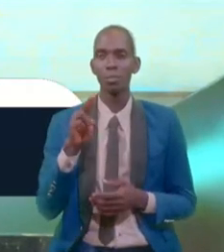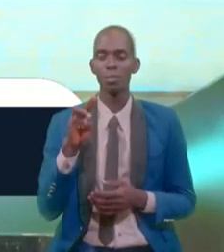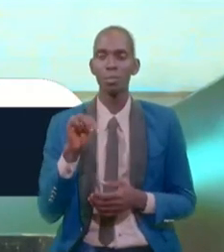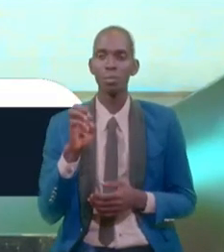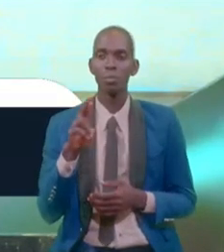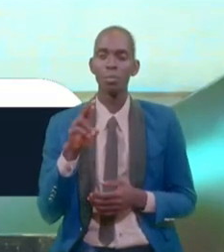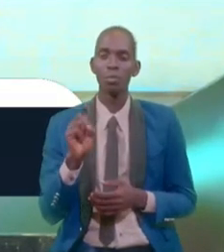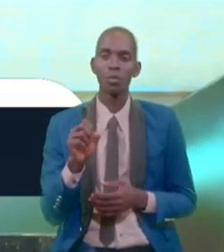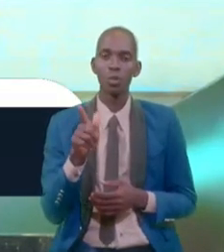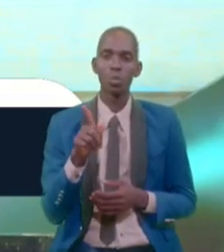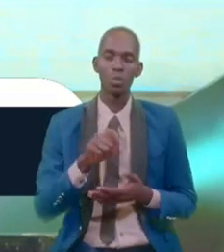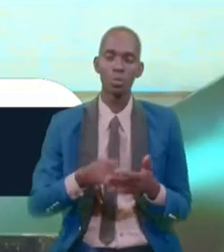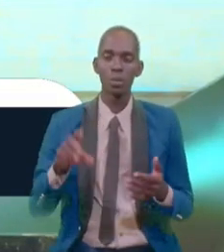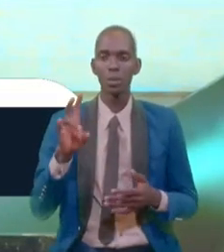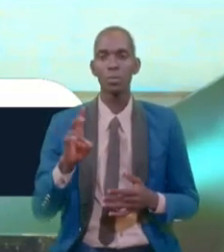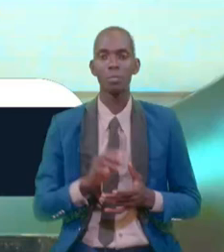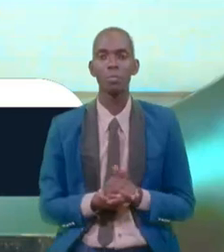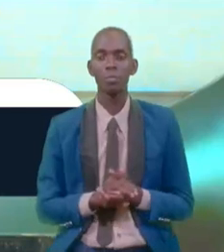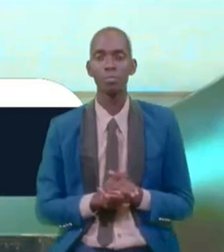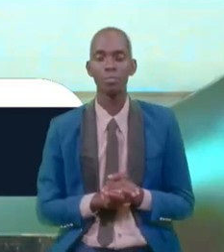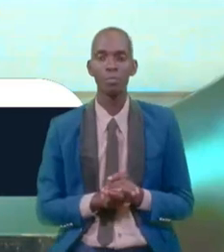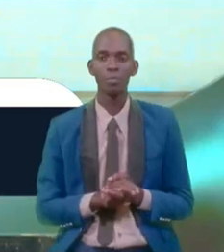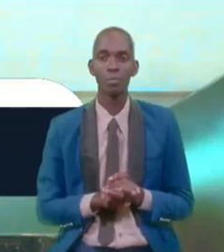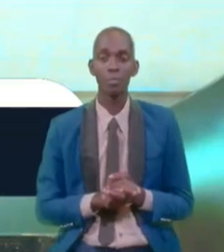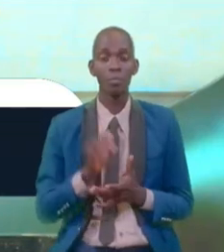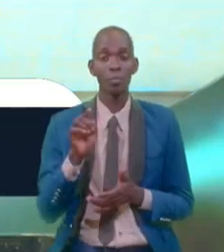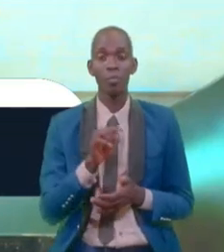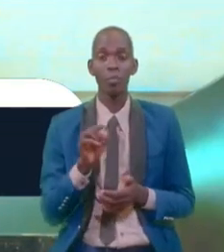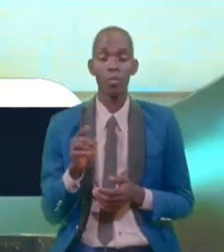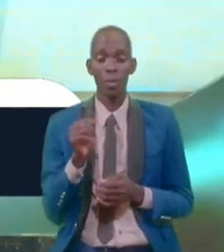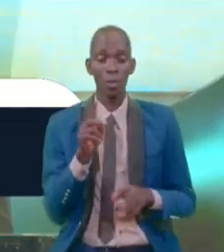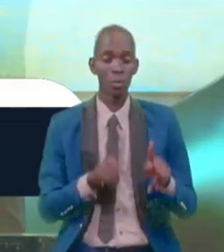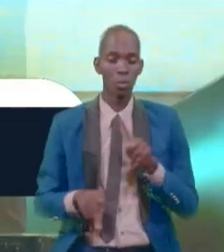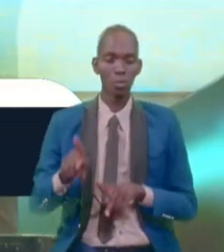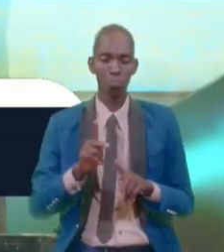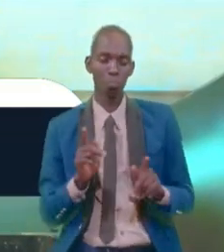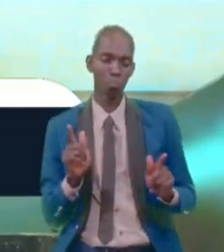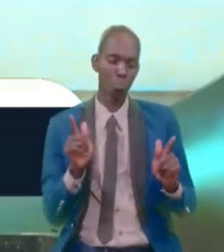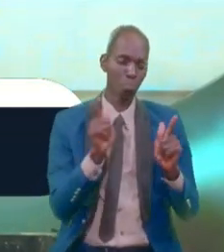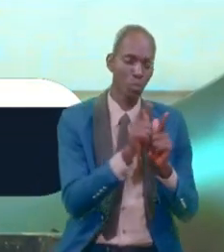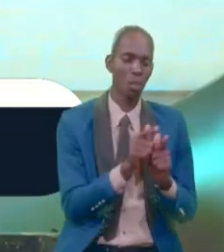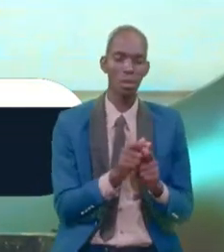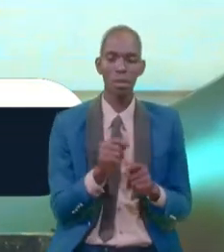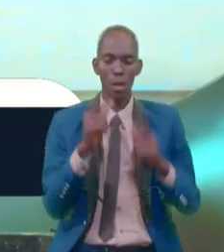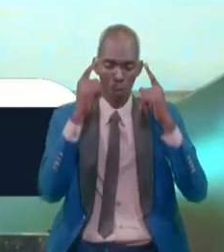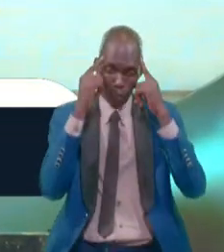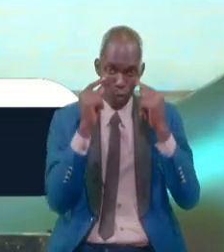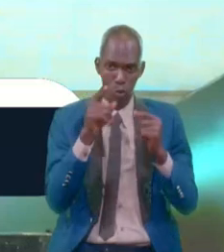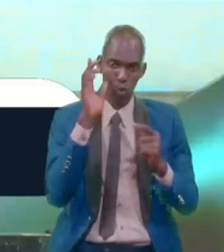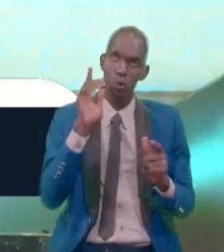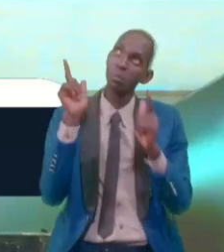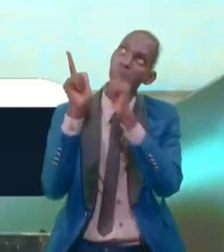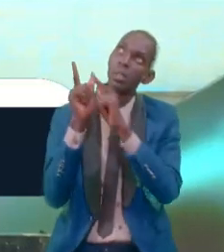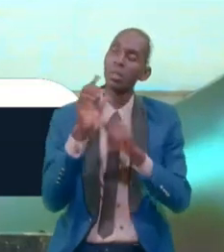7. Nombre 21, verset 7. Le peuple vint à Moïse. Vous venez à Christ ce